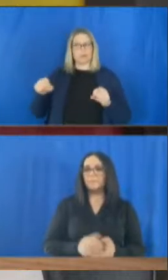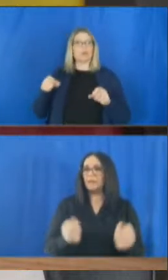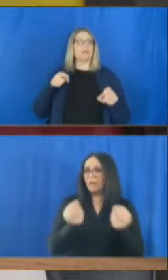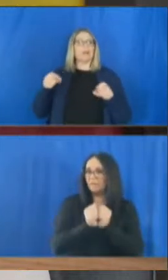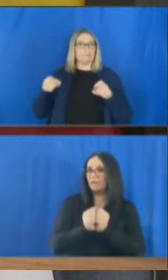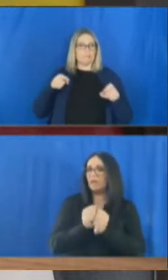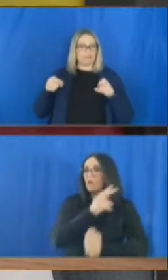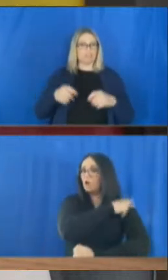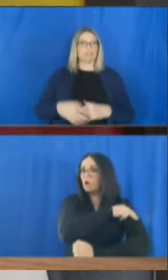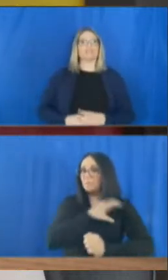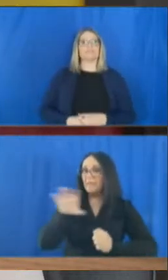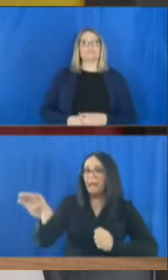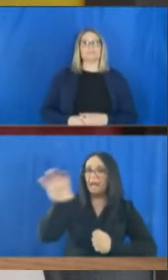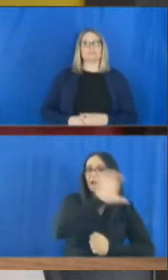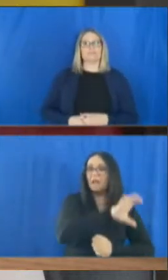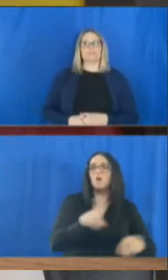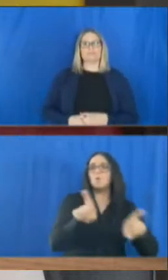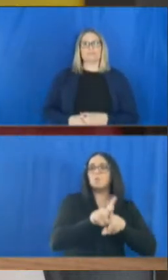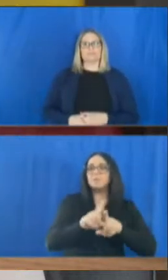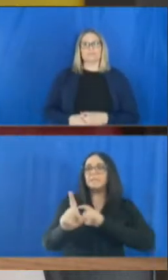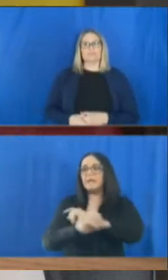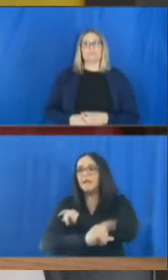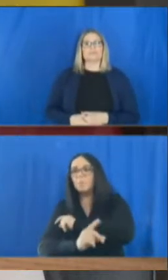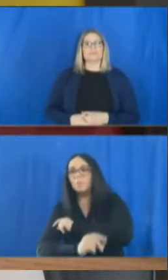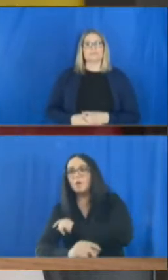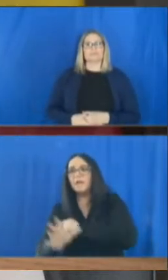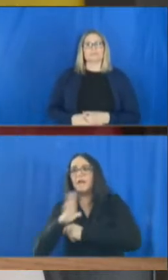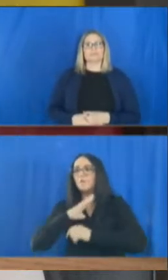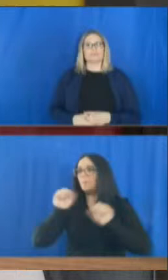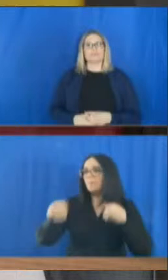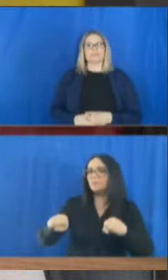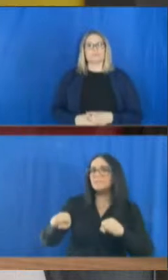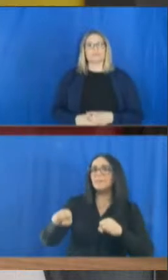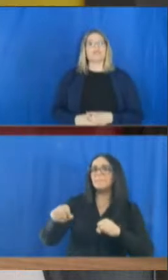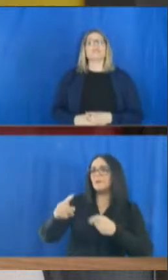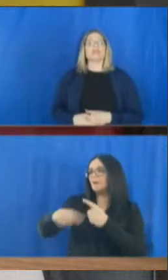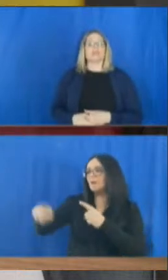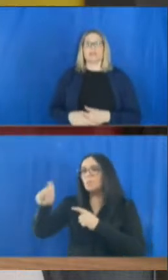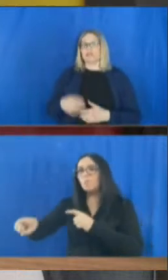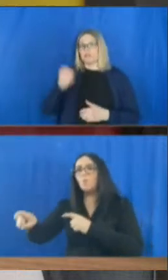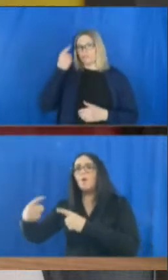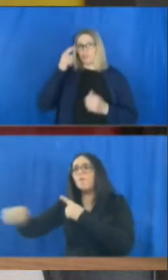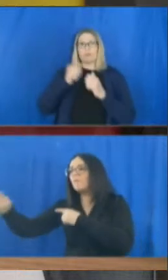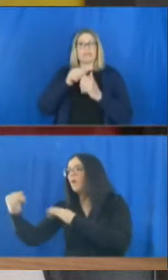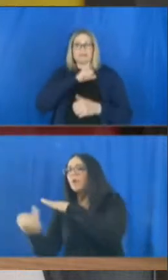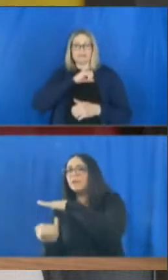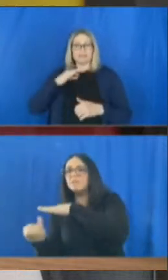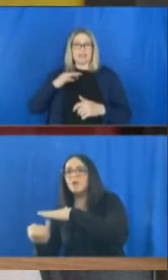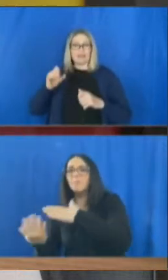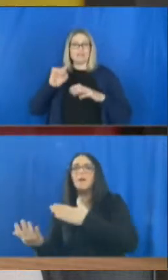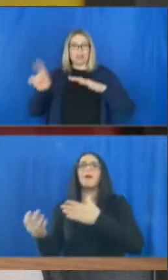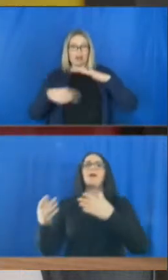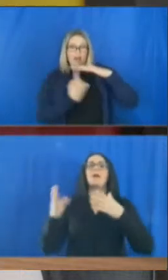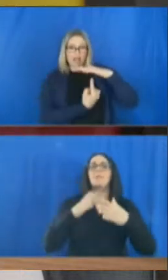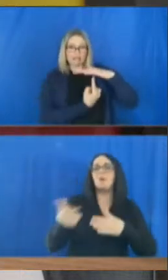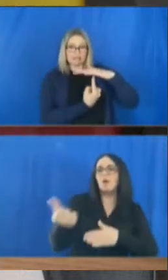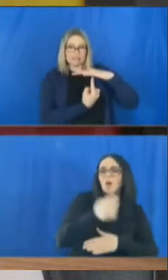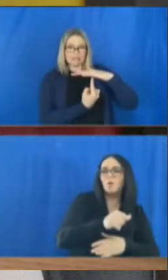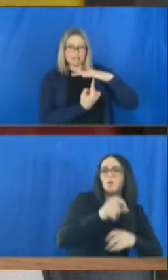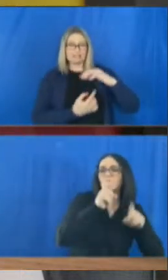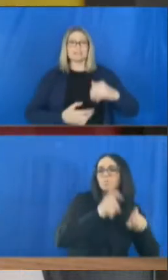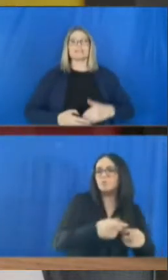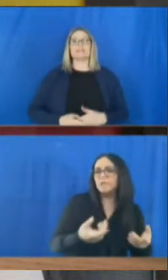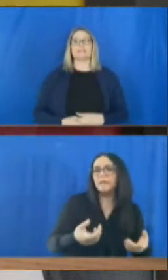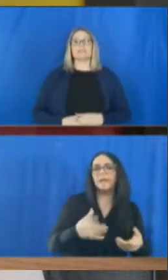temps que tout ça se passait, on a réussi aussi à donner plusieurs gens des vaccins, des doses de rappel, les enfants, les